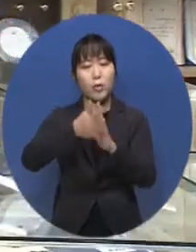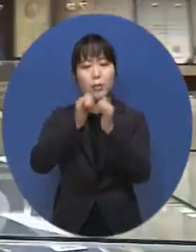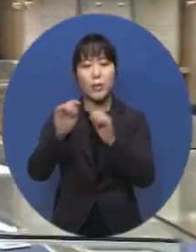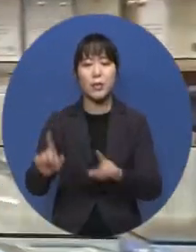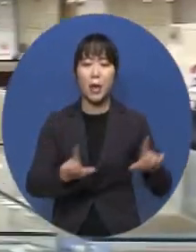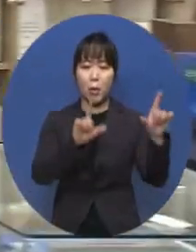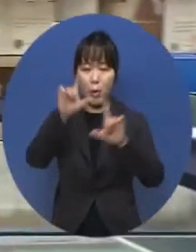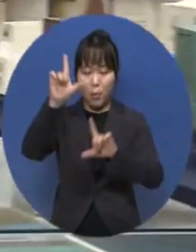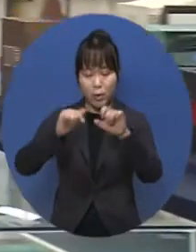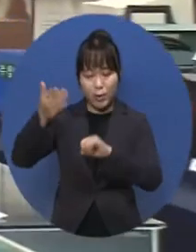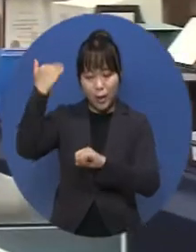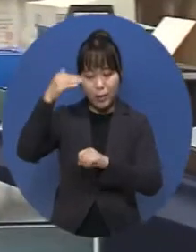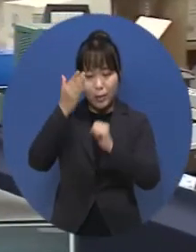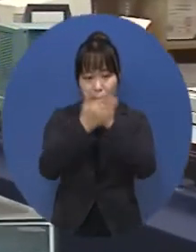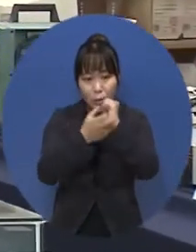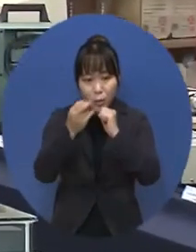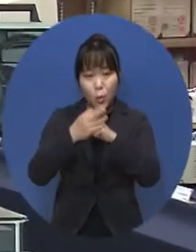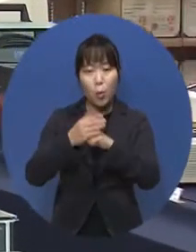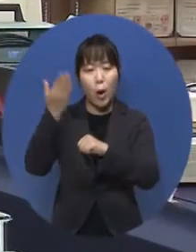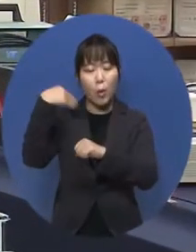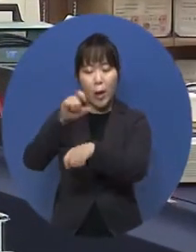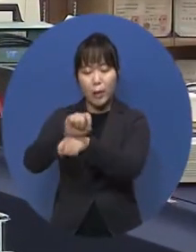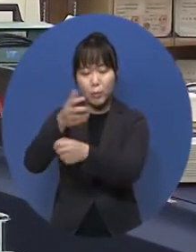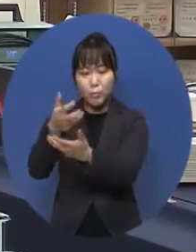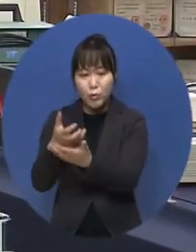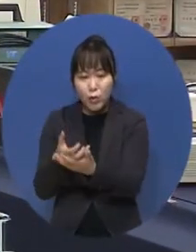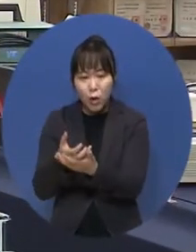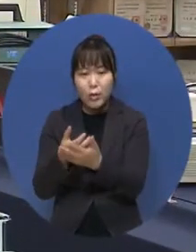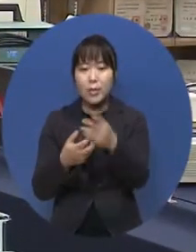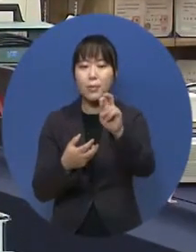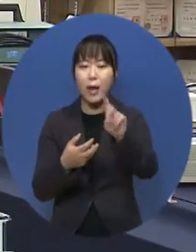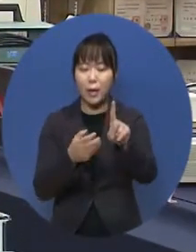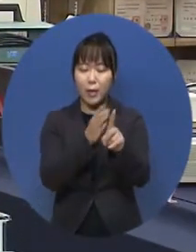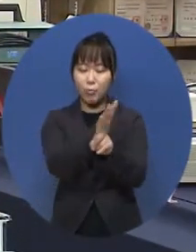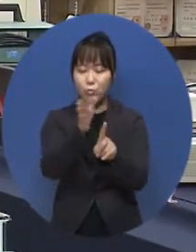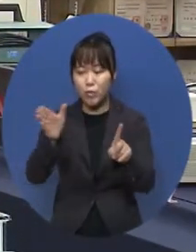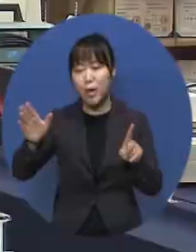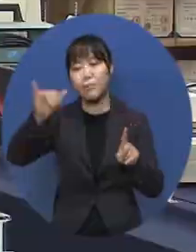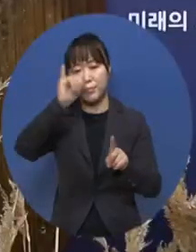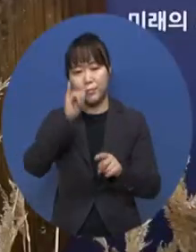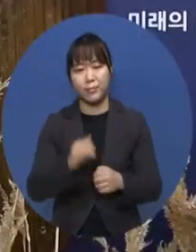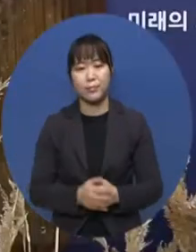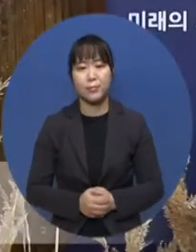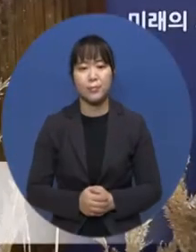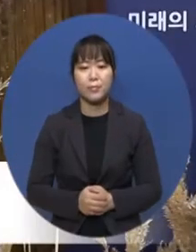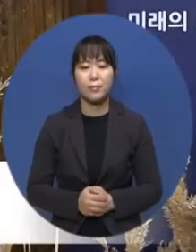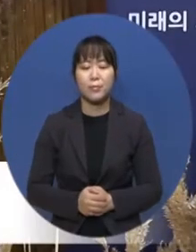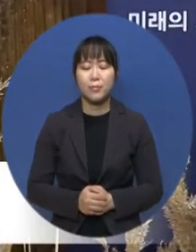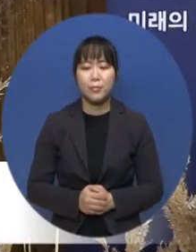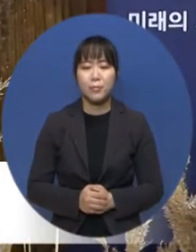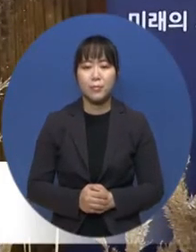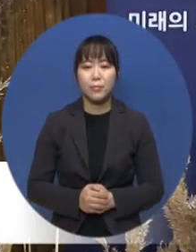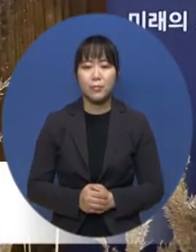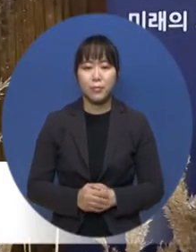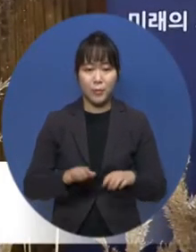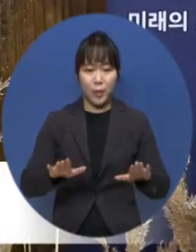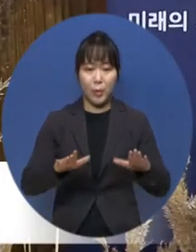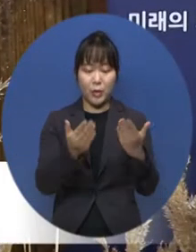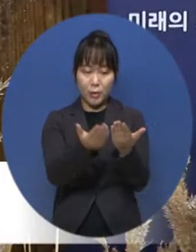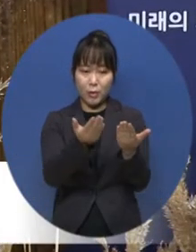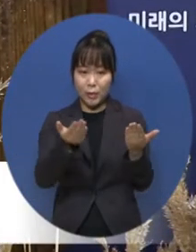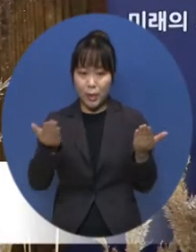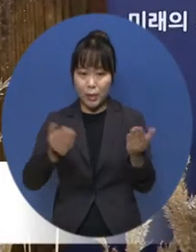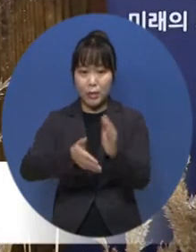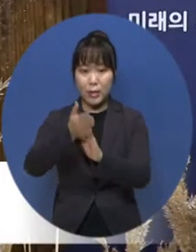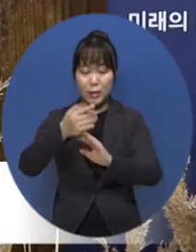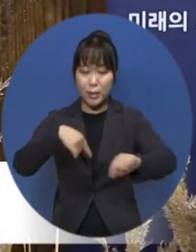담은 옛사진과 과거 행정문서 등 21개 분야입니다. 이번에 전시하게 된